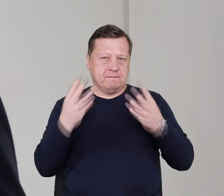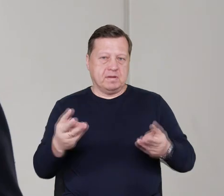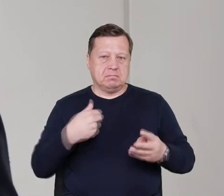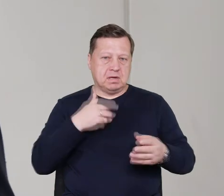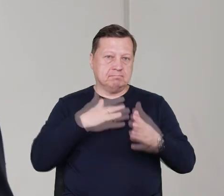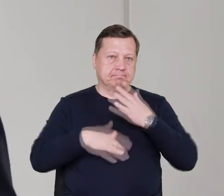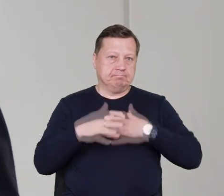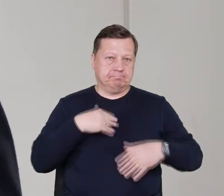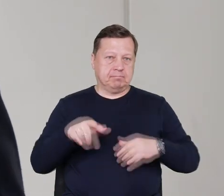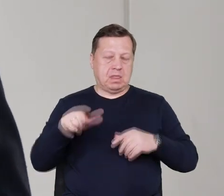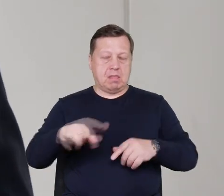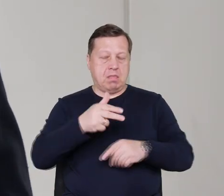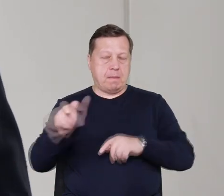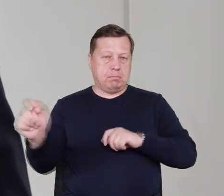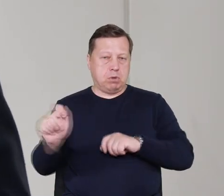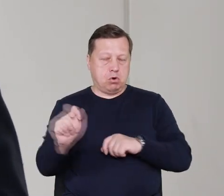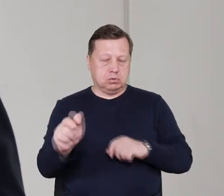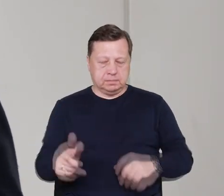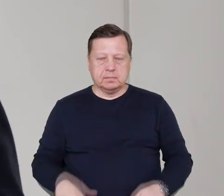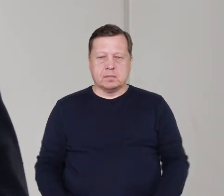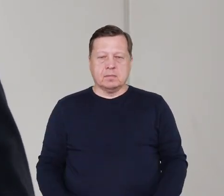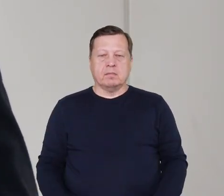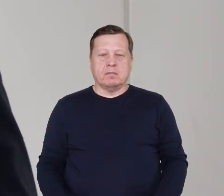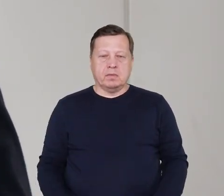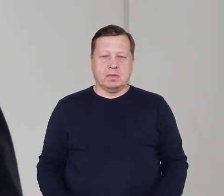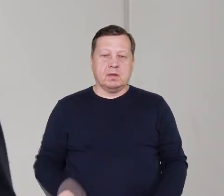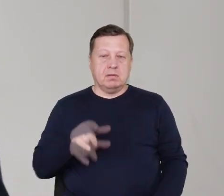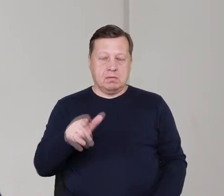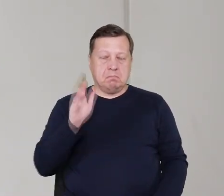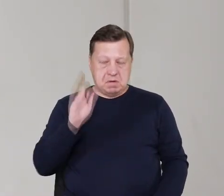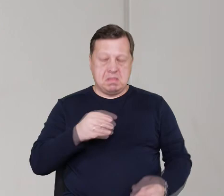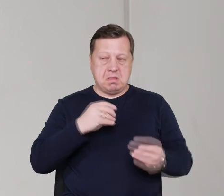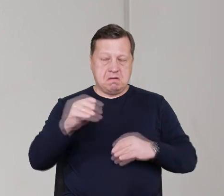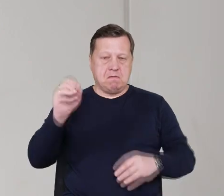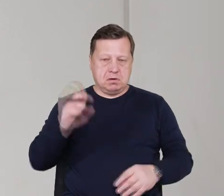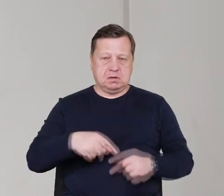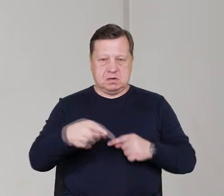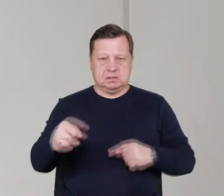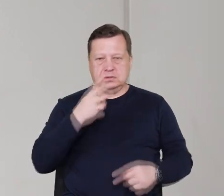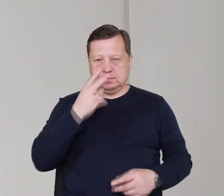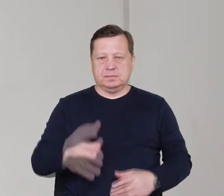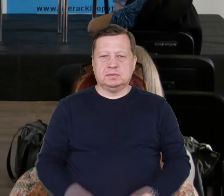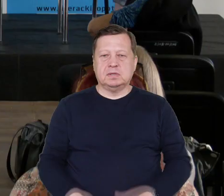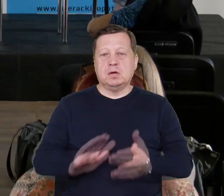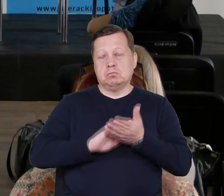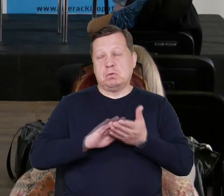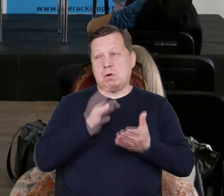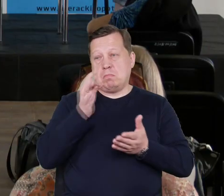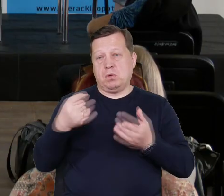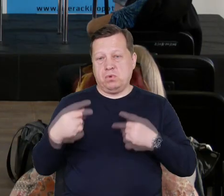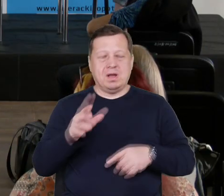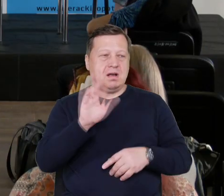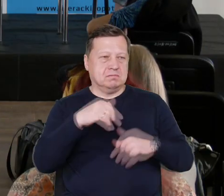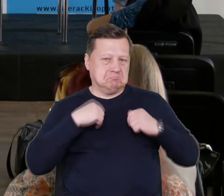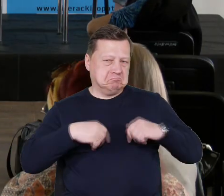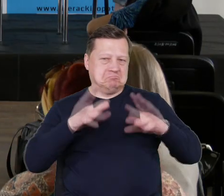ogóle porusza się państwo i myślę że nas Coraz bardziej będzie dotykał także przepraszam że nie zadałem pytanie więc spoko